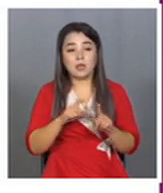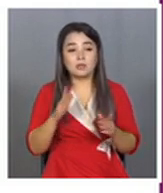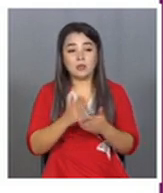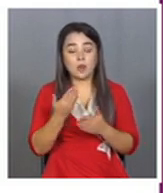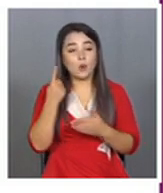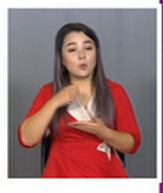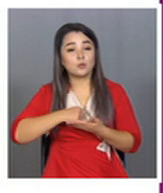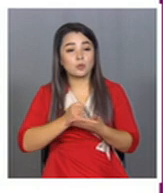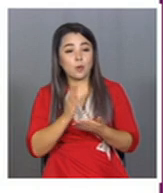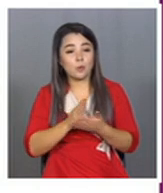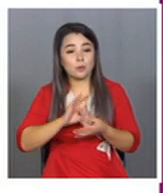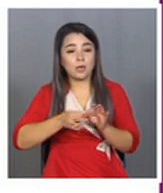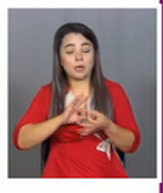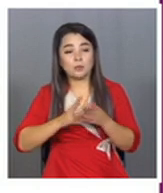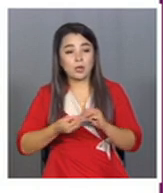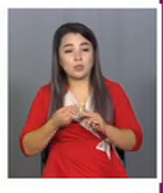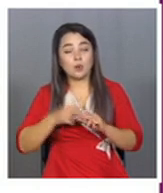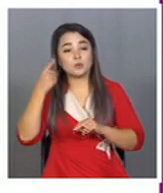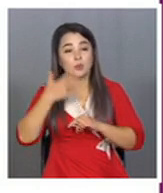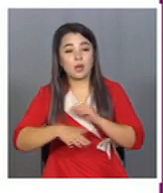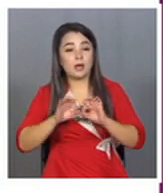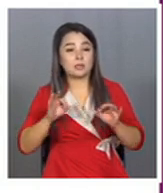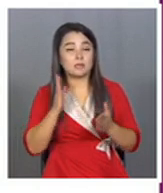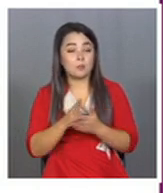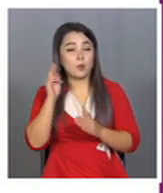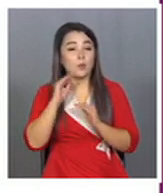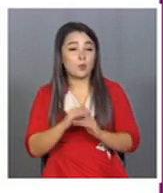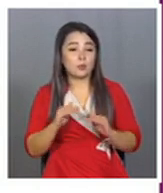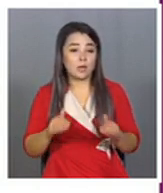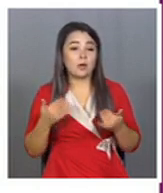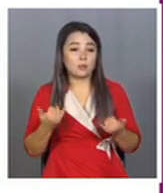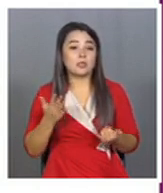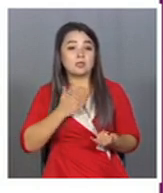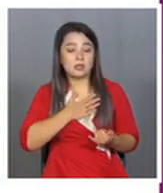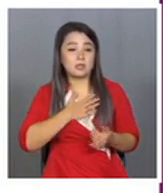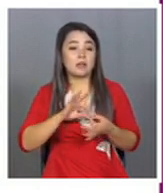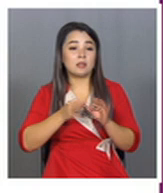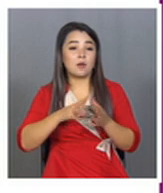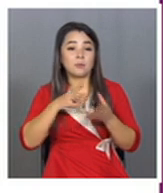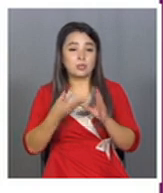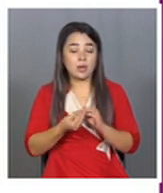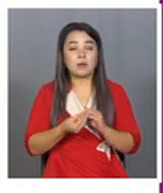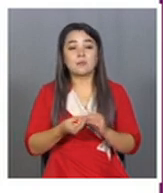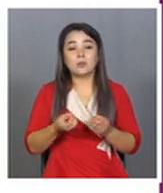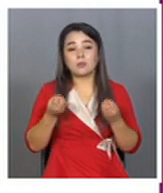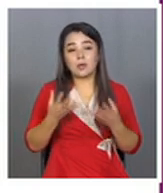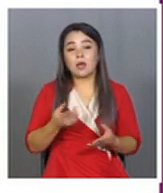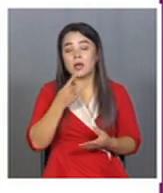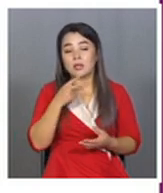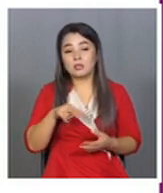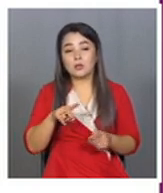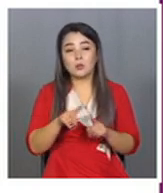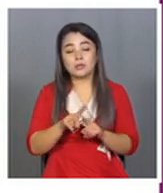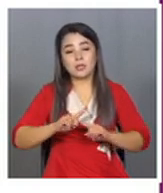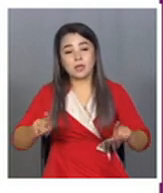тұжырымды ой түсінікті айтылған. Оқушылар, міне біз мәтіннің көркемдік ерекшелігін